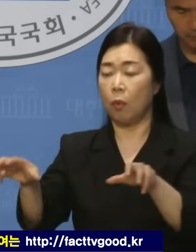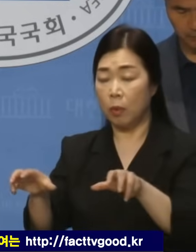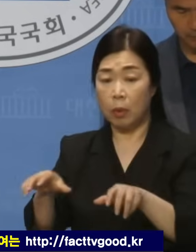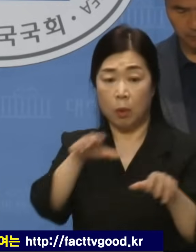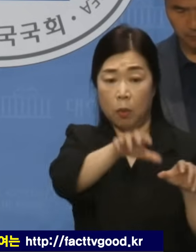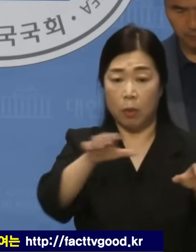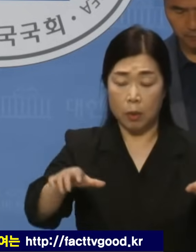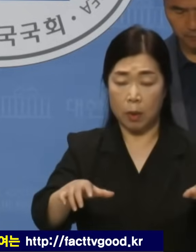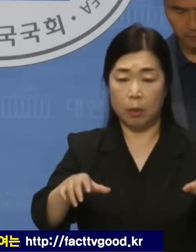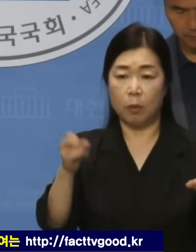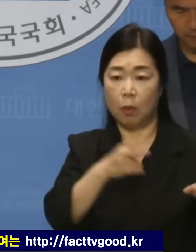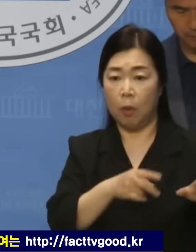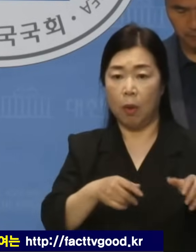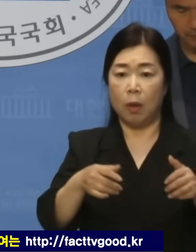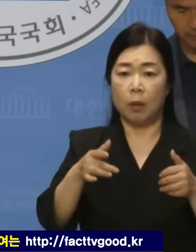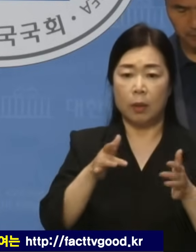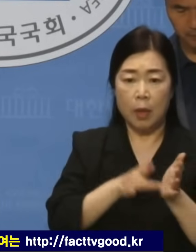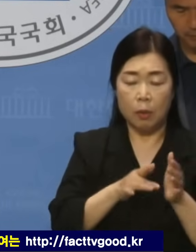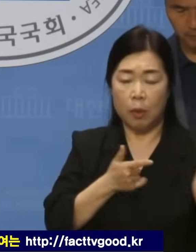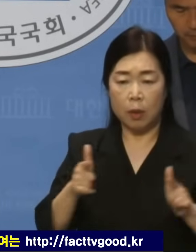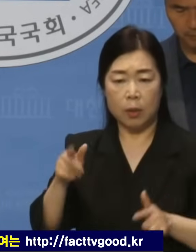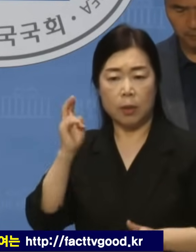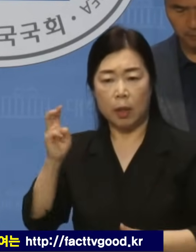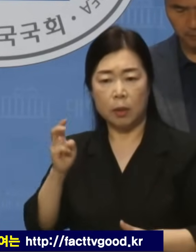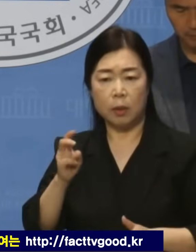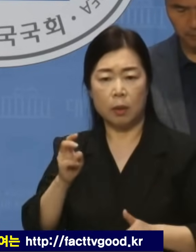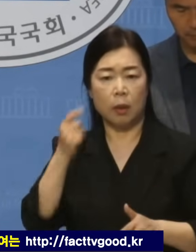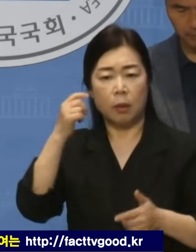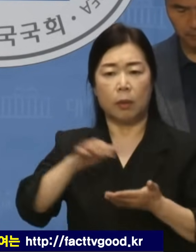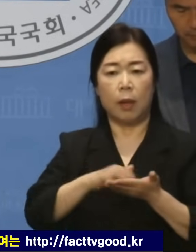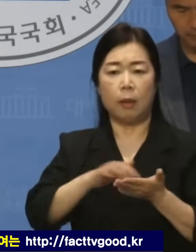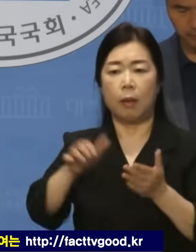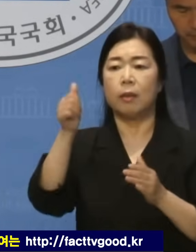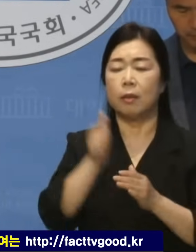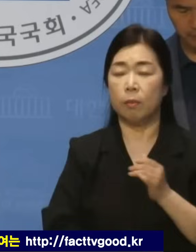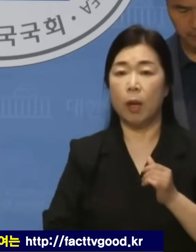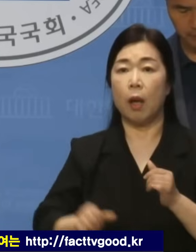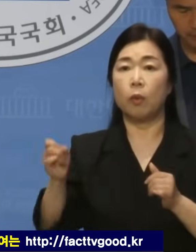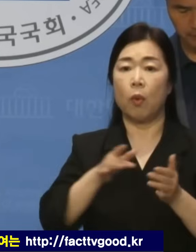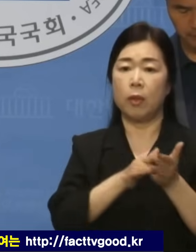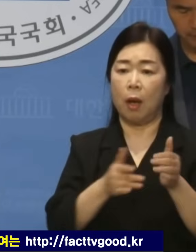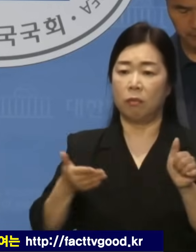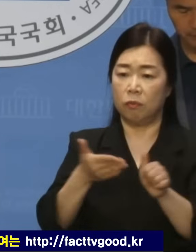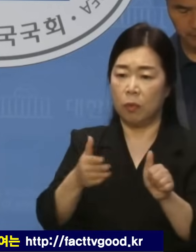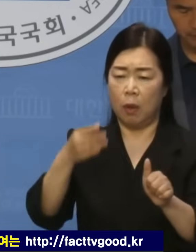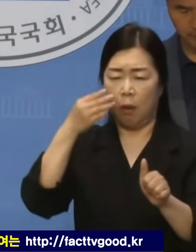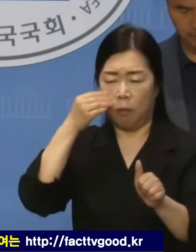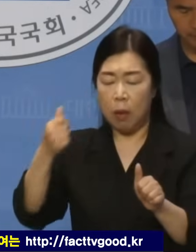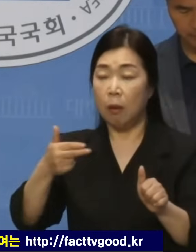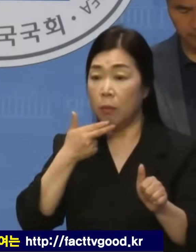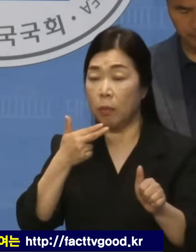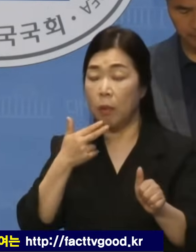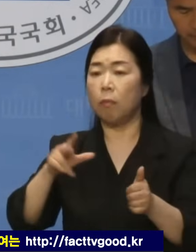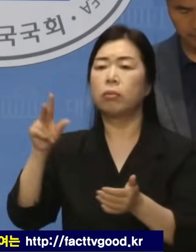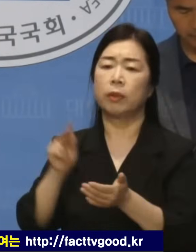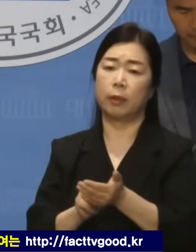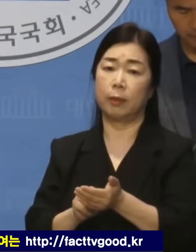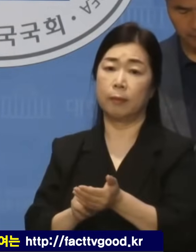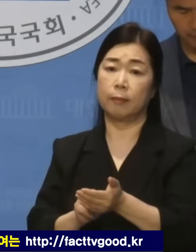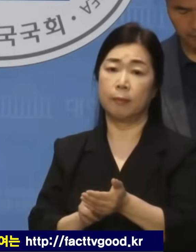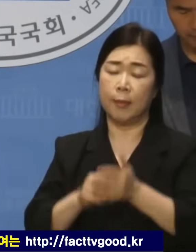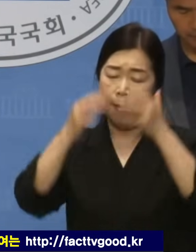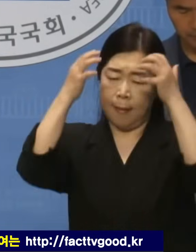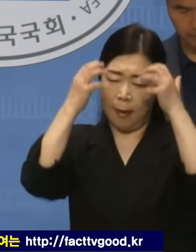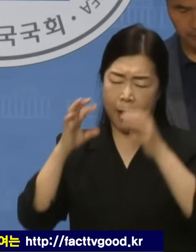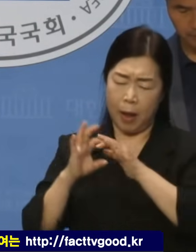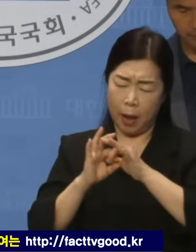수요 예측 실패로 원활한 의료비품 공급도 이루어지지 않았습니다. 지속적인 폭염